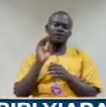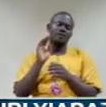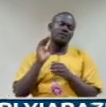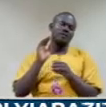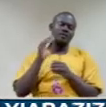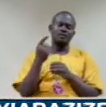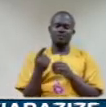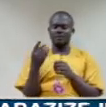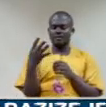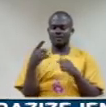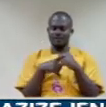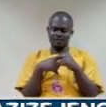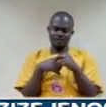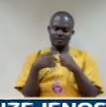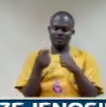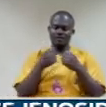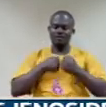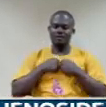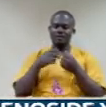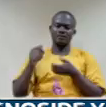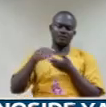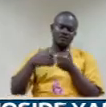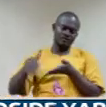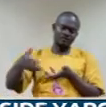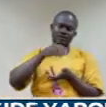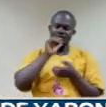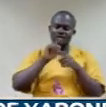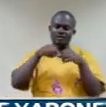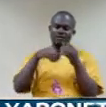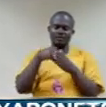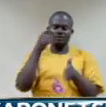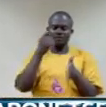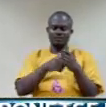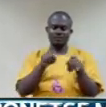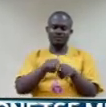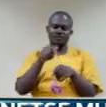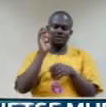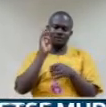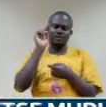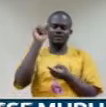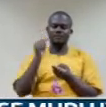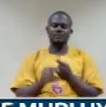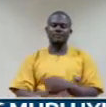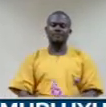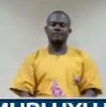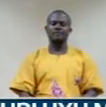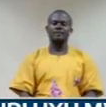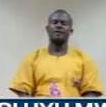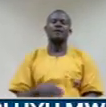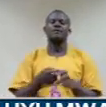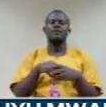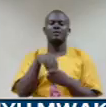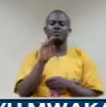147.6 z'amafaranga y'u Rwanda. Amafaranga akusanywa adashingiye ku misoro nayo ngo azagabanukaho ave kuri